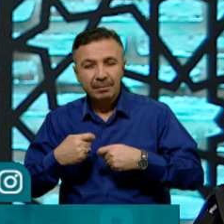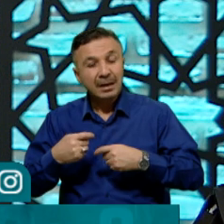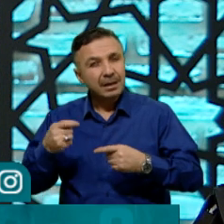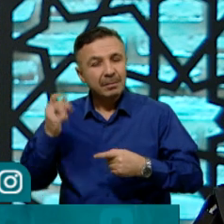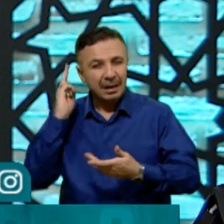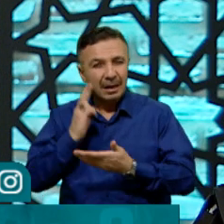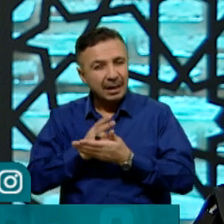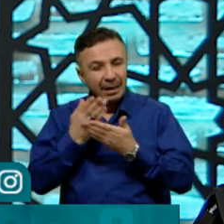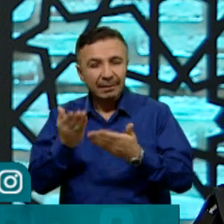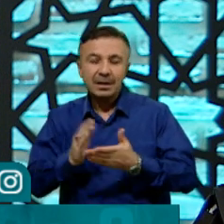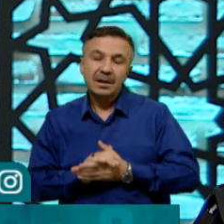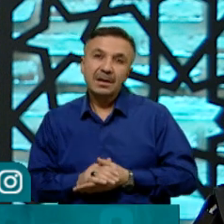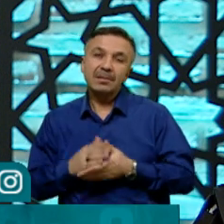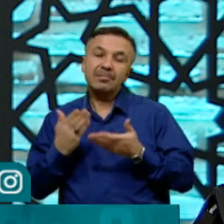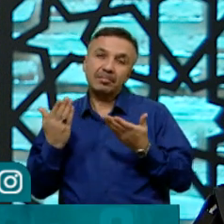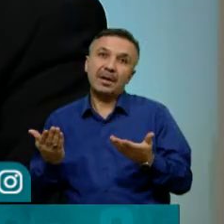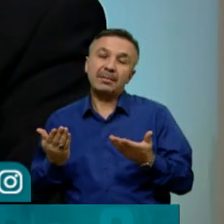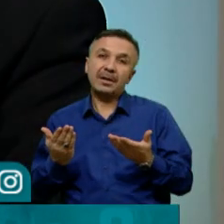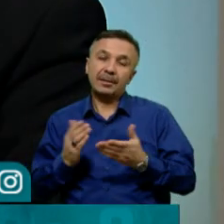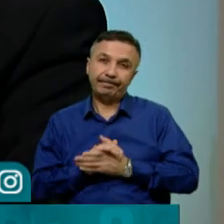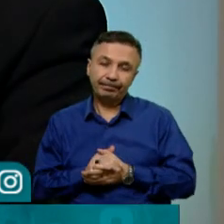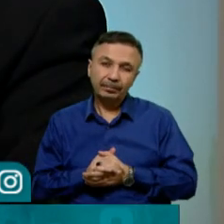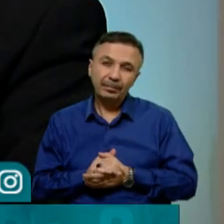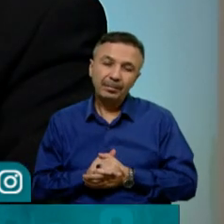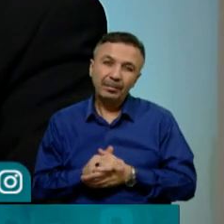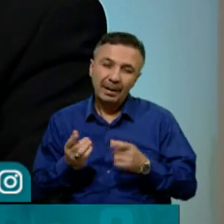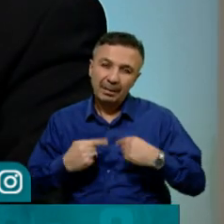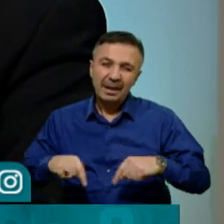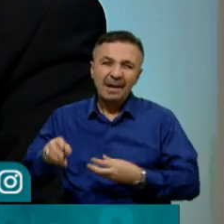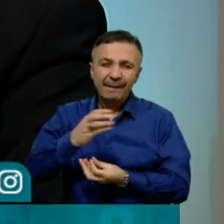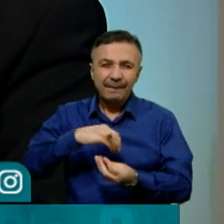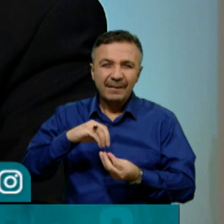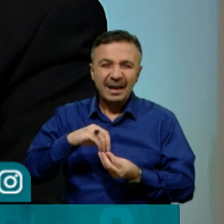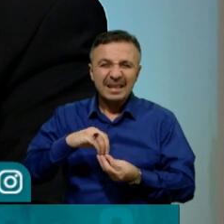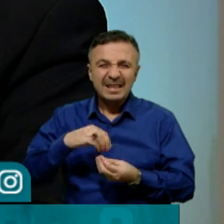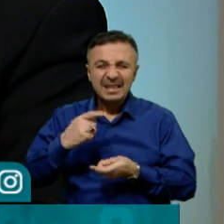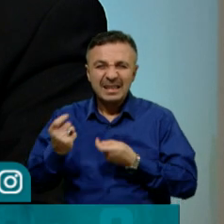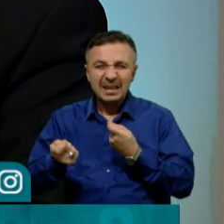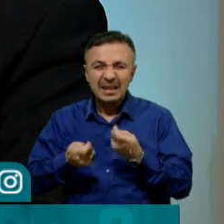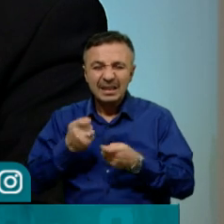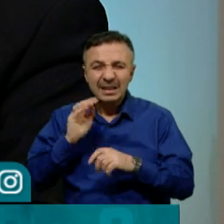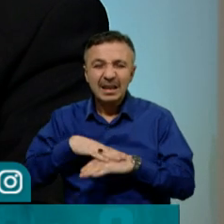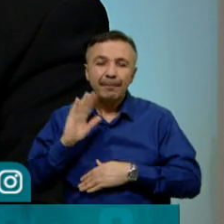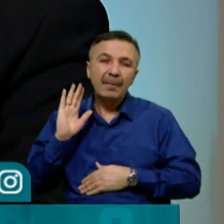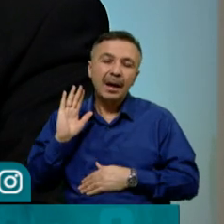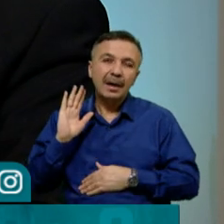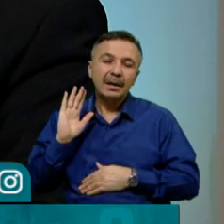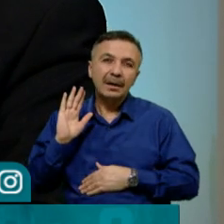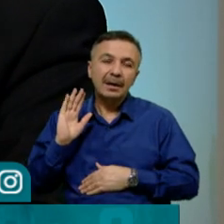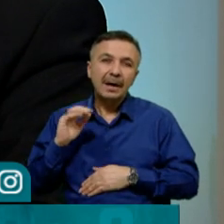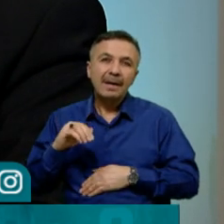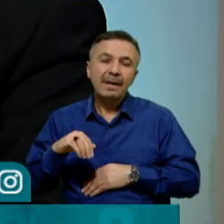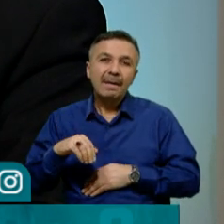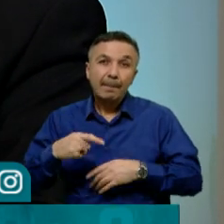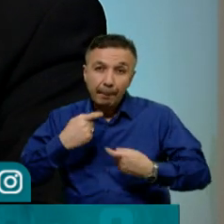olursak hangisi daha iyi ki biz biz yani faizli işlem yapmayan finans kuruluşlarının